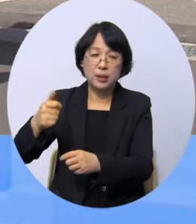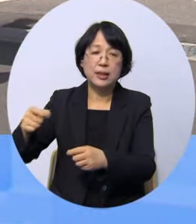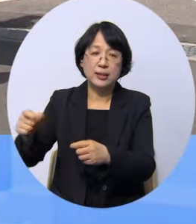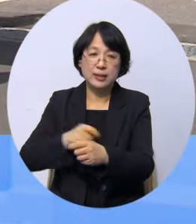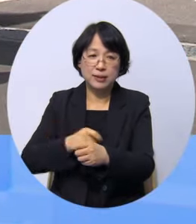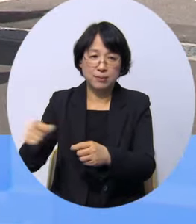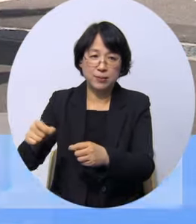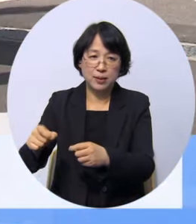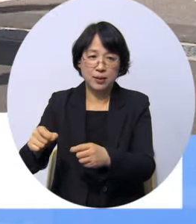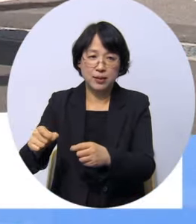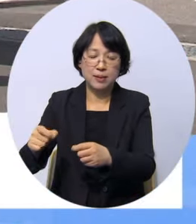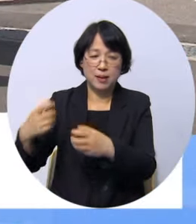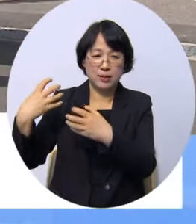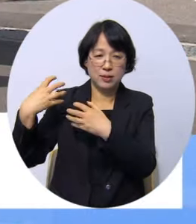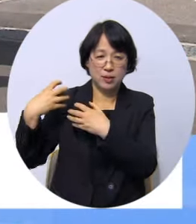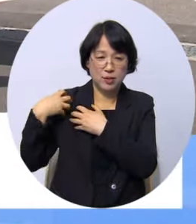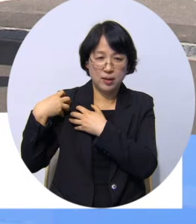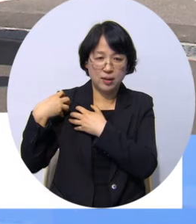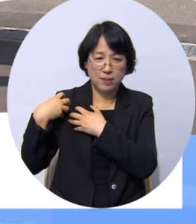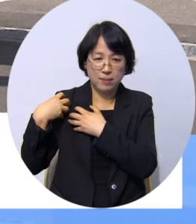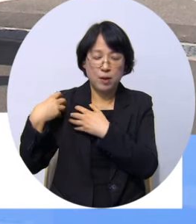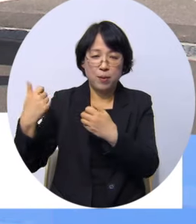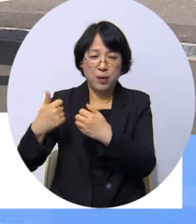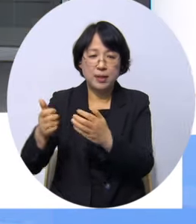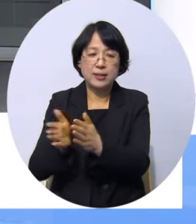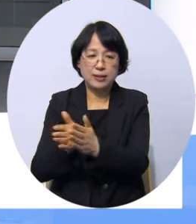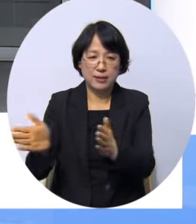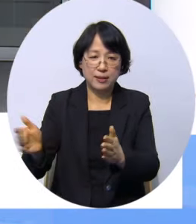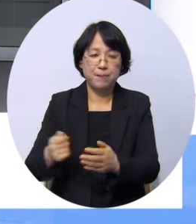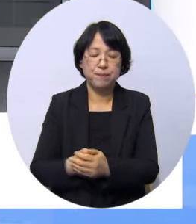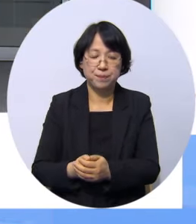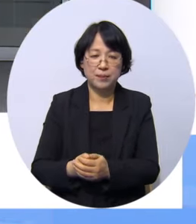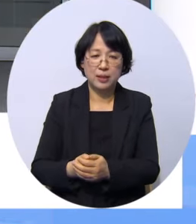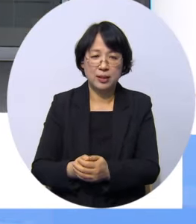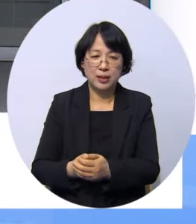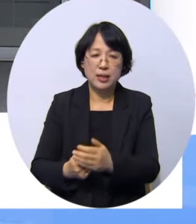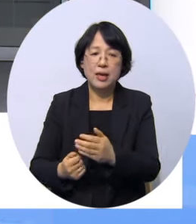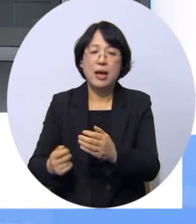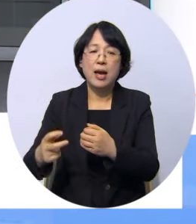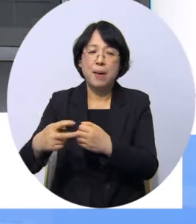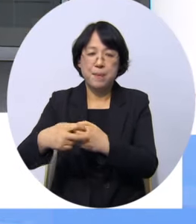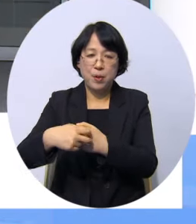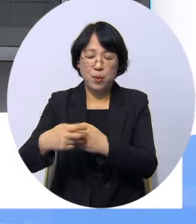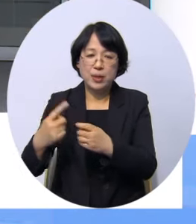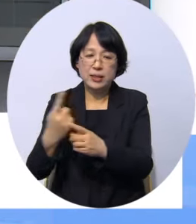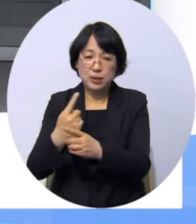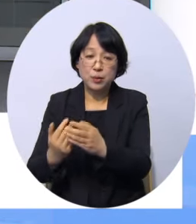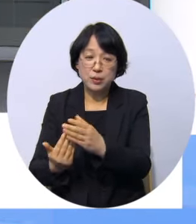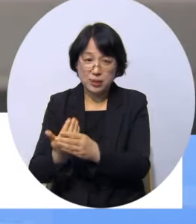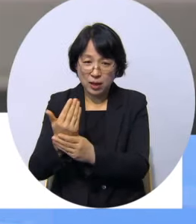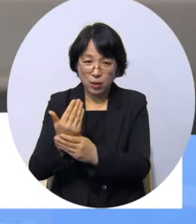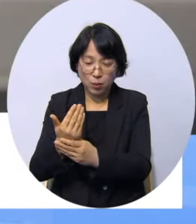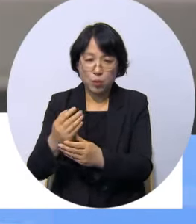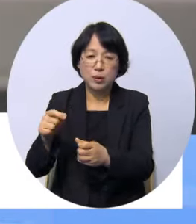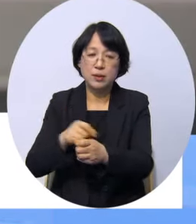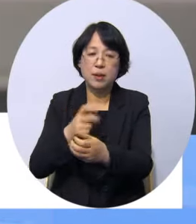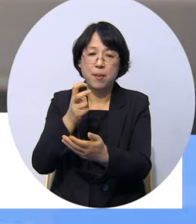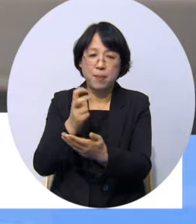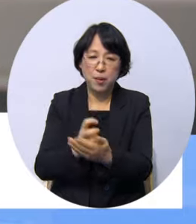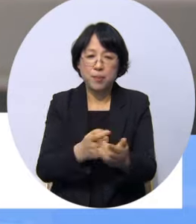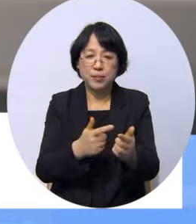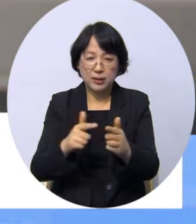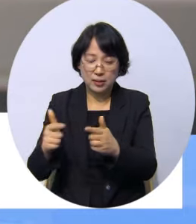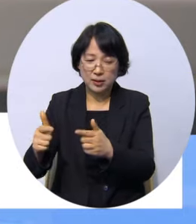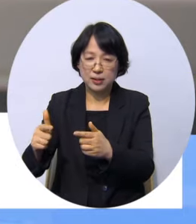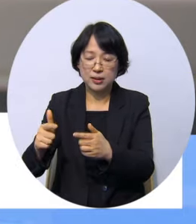전담팀 TF 첫회 가 열렸습니다 TF 있는 의료 사고 처리 특례법 또 비급여 제도 개선 등 특의 논의가